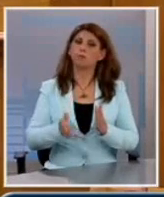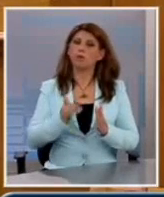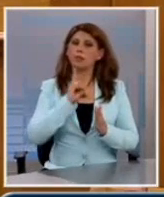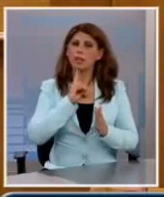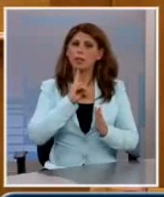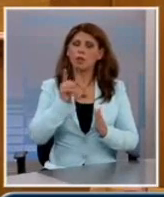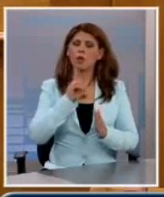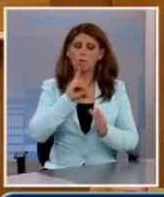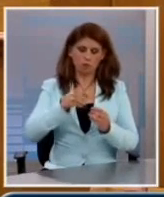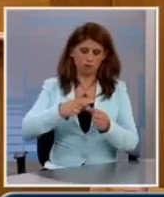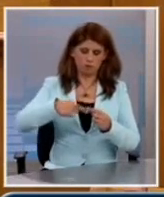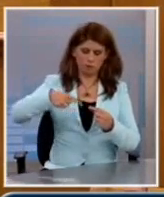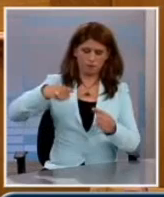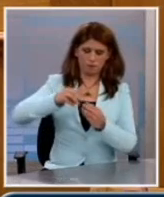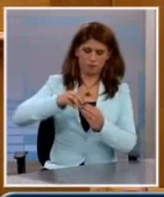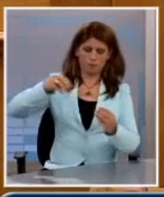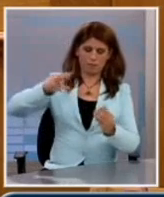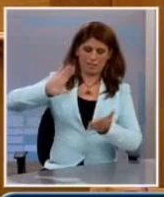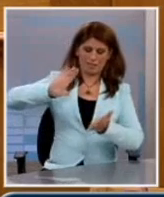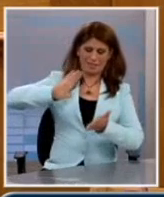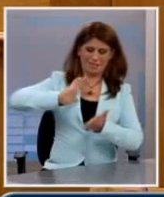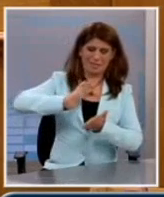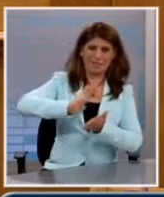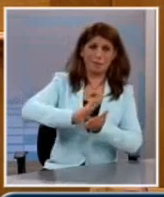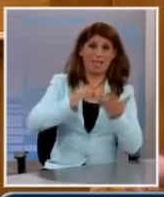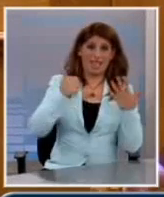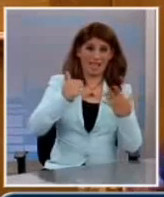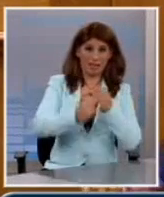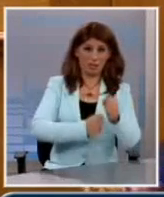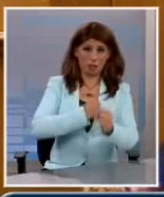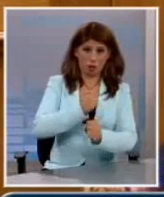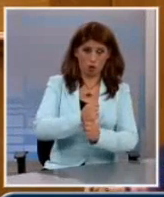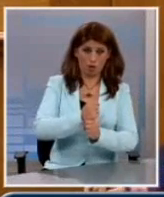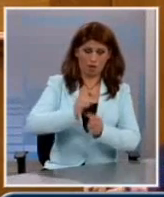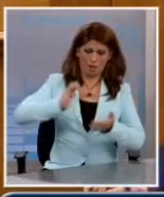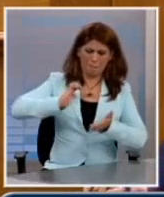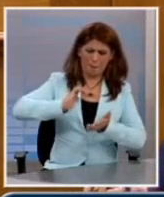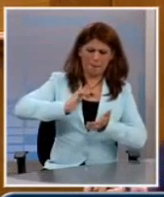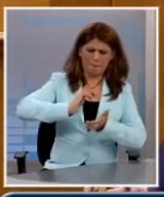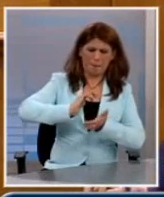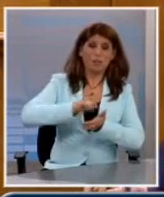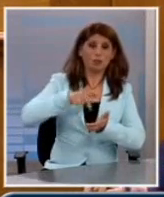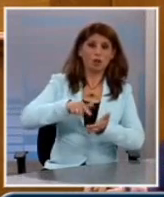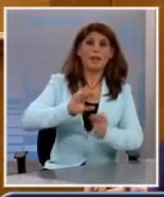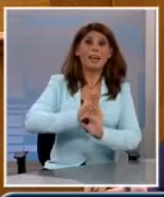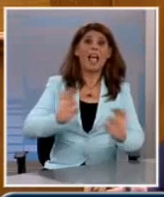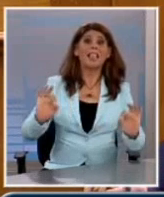ελαττήριο. Έχει συμπιεστεί 6 χρόνια και τώρα είναι έτοιμη να